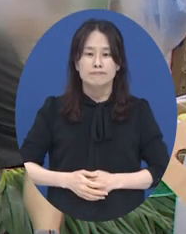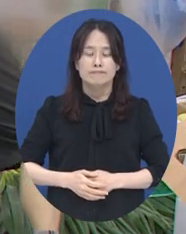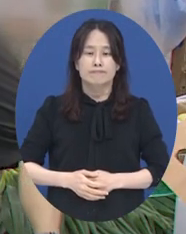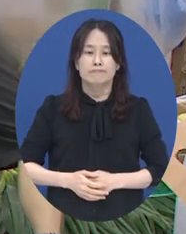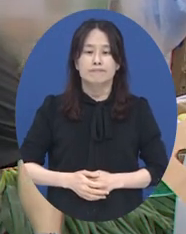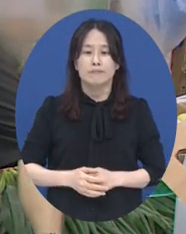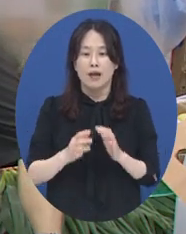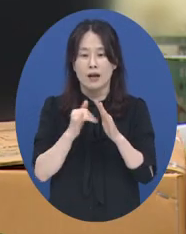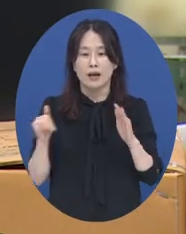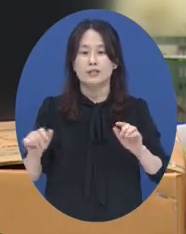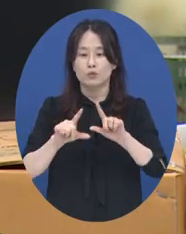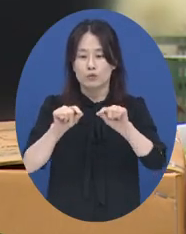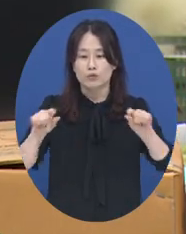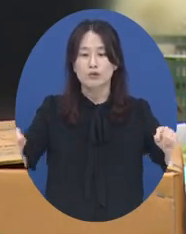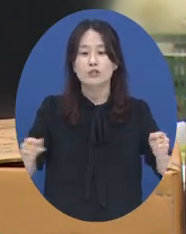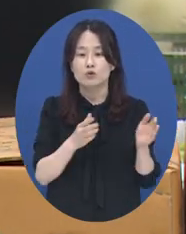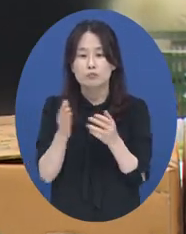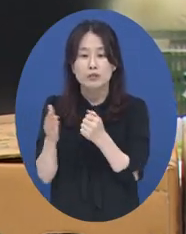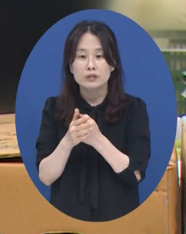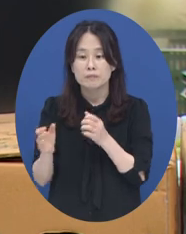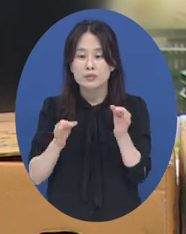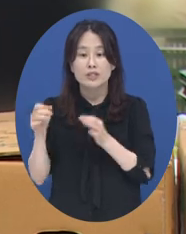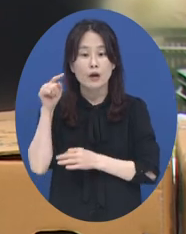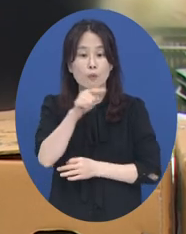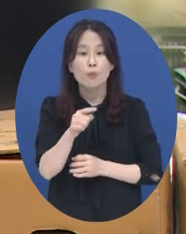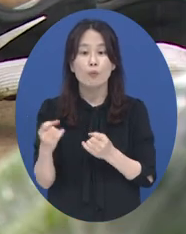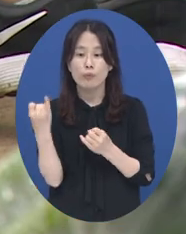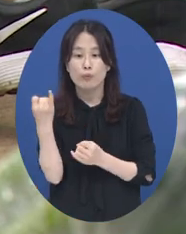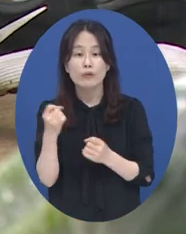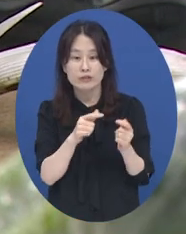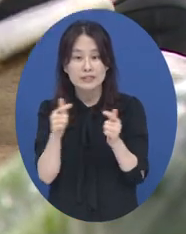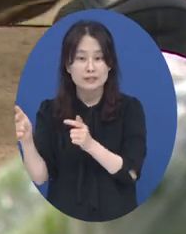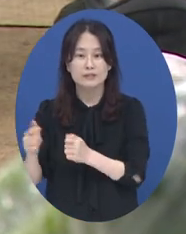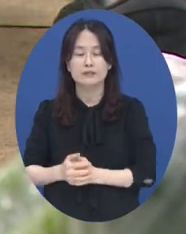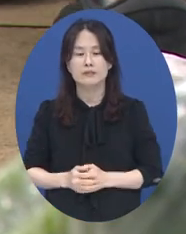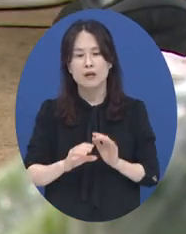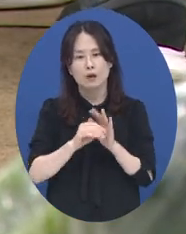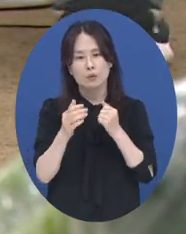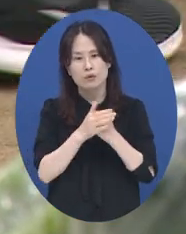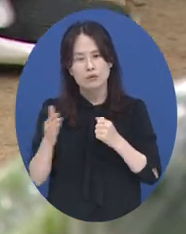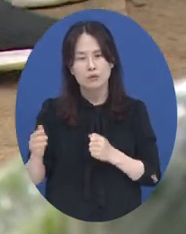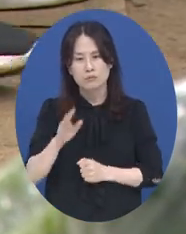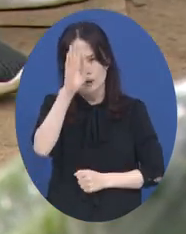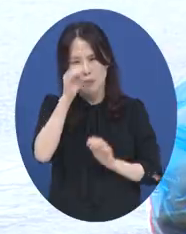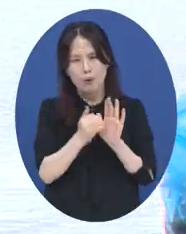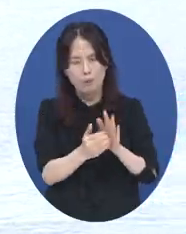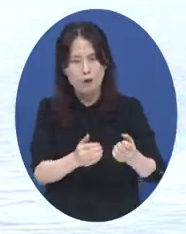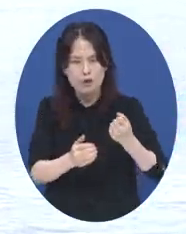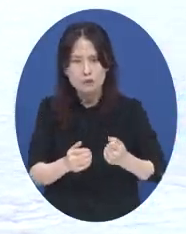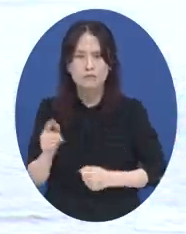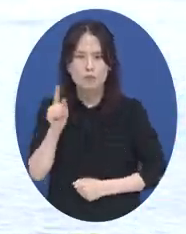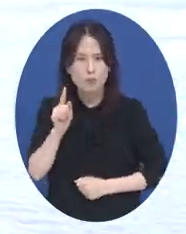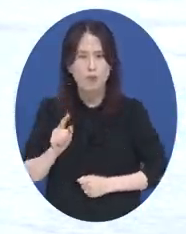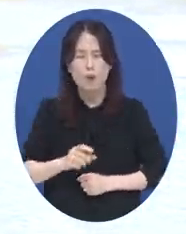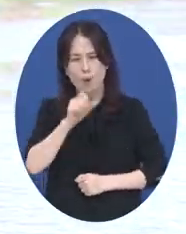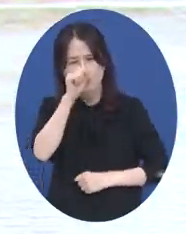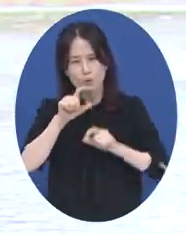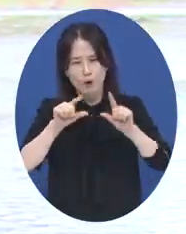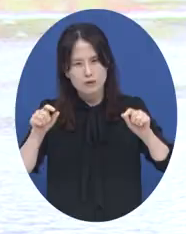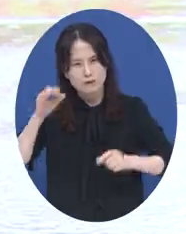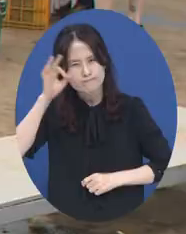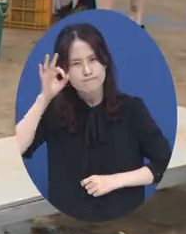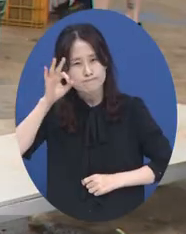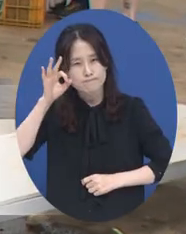가족들 밥상차를 준비해 장을 보러 나온 주부들. 코로나19로 특히 면역력에 좋은 음식을 신경 써 찾게 되는